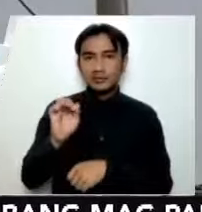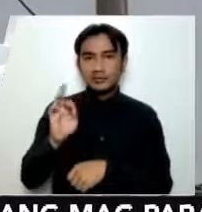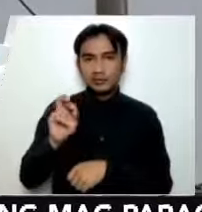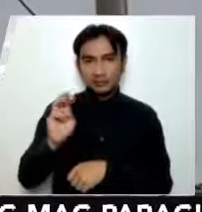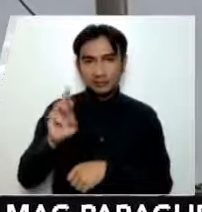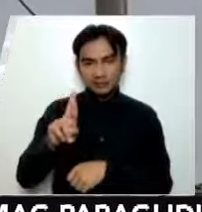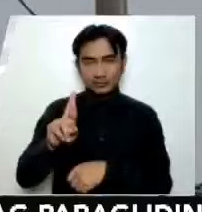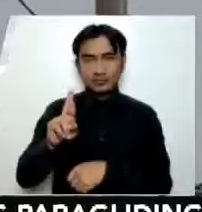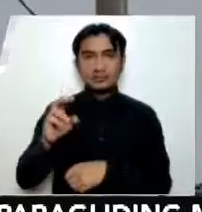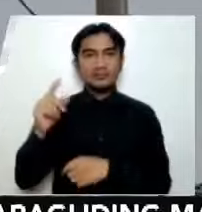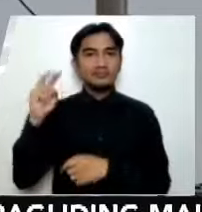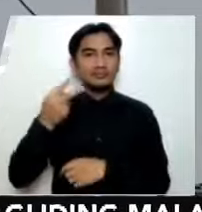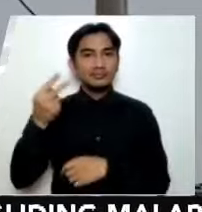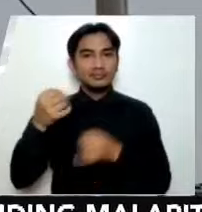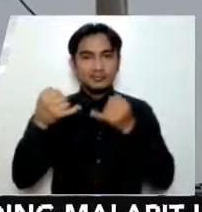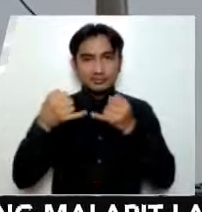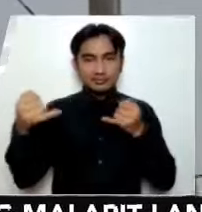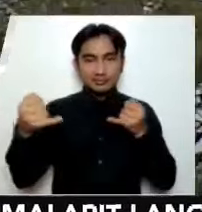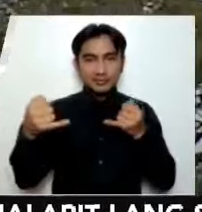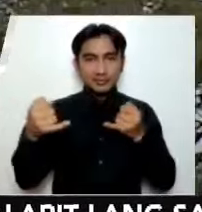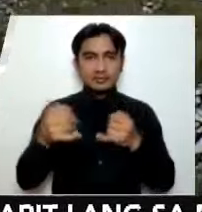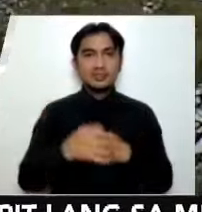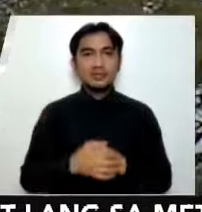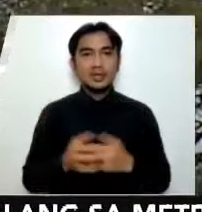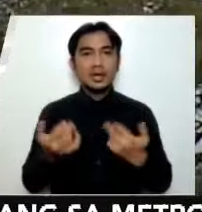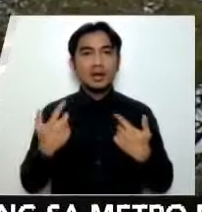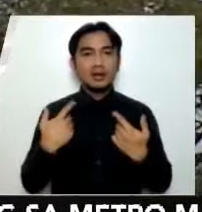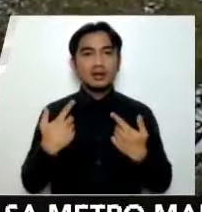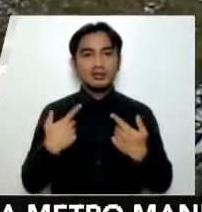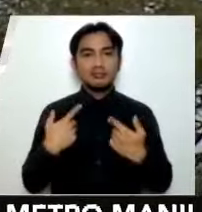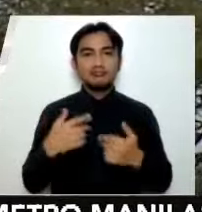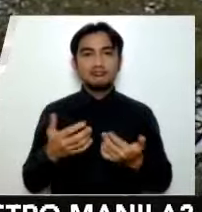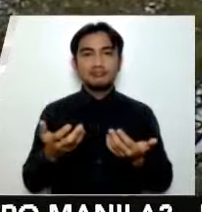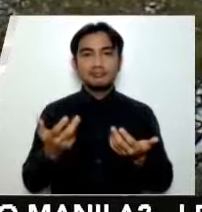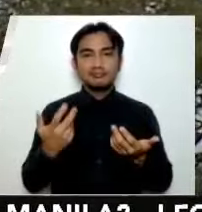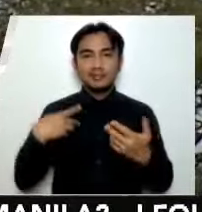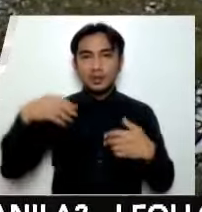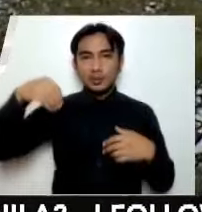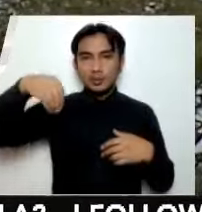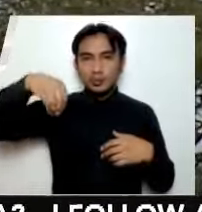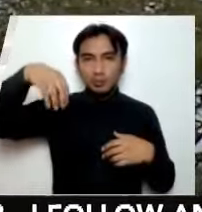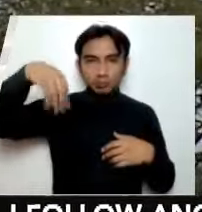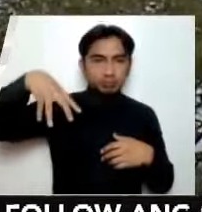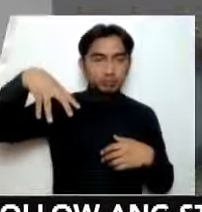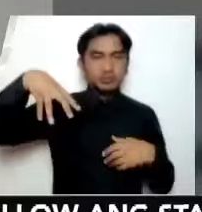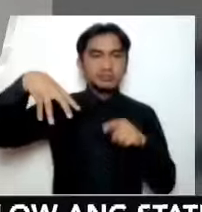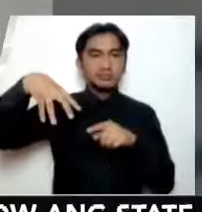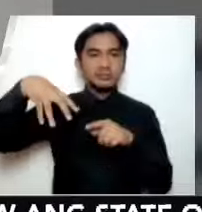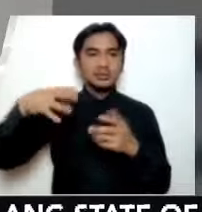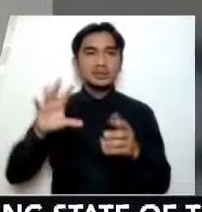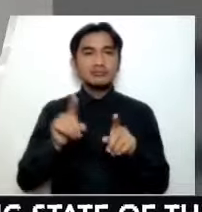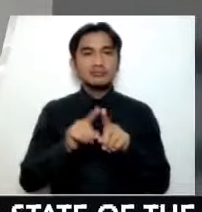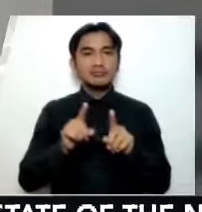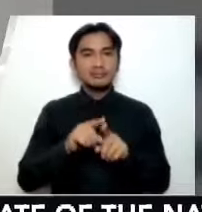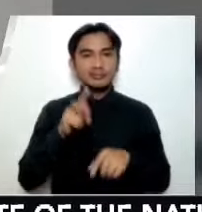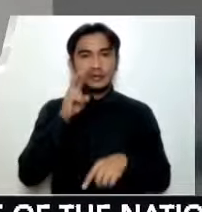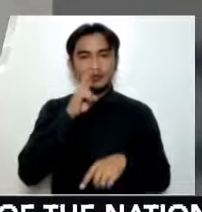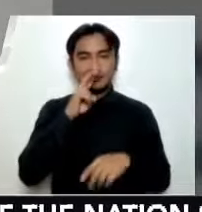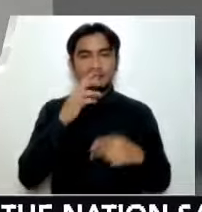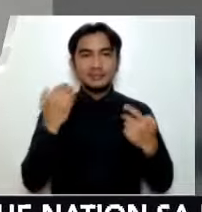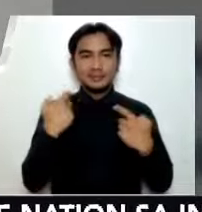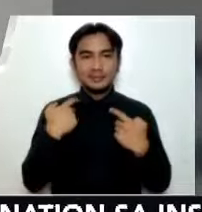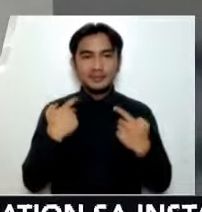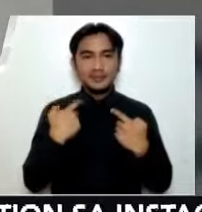inilagay sa yellow alert ang Luzon Grid nag-red at yellow alert naman ang power Grid Sa Visayas pinagpapaliwanag na ng energy